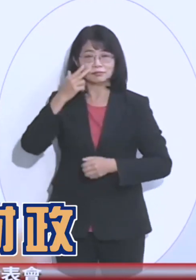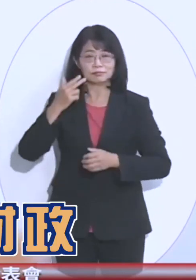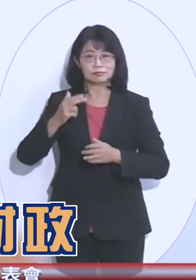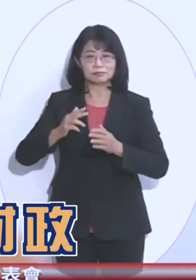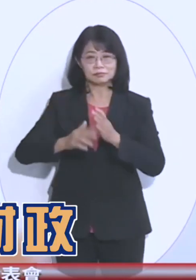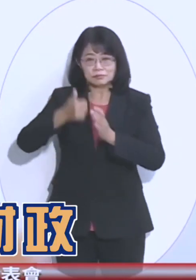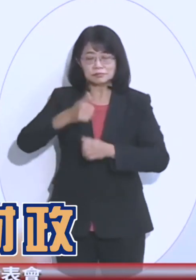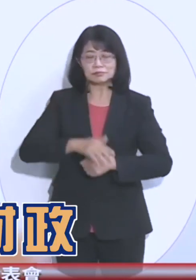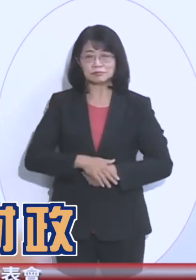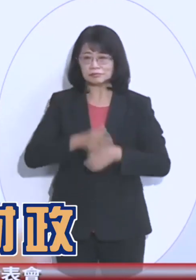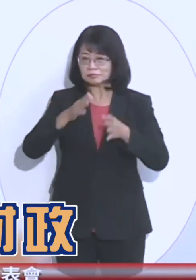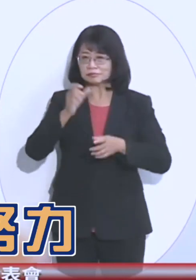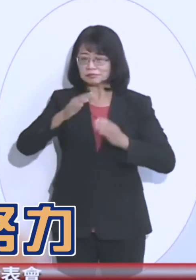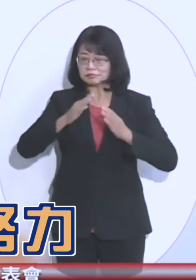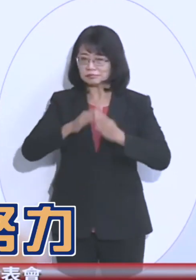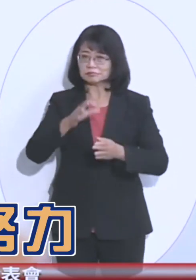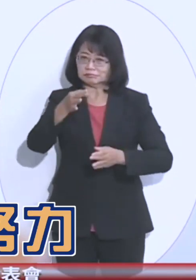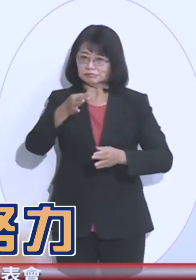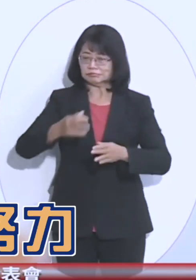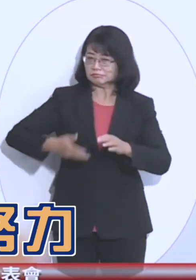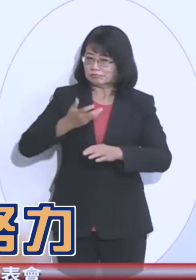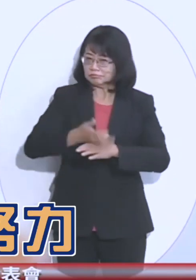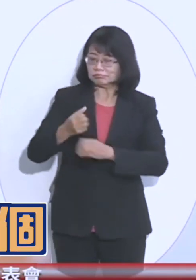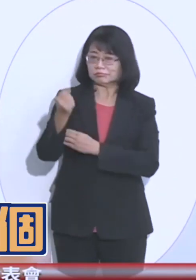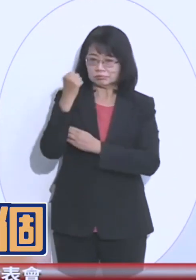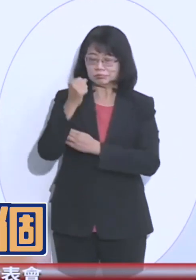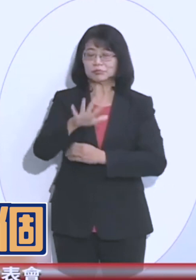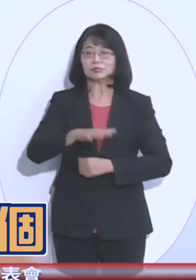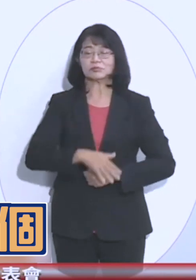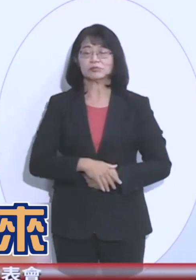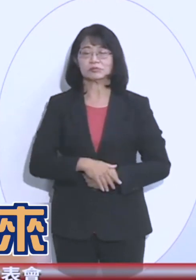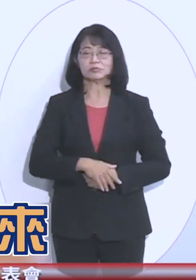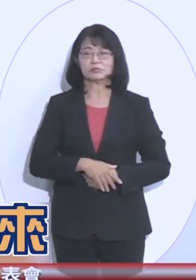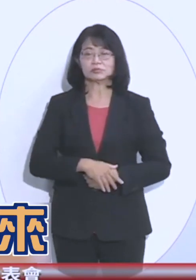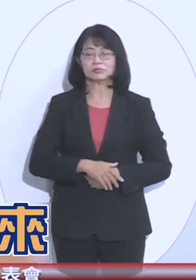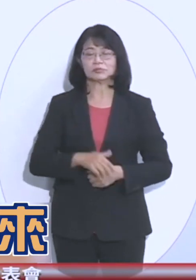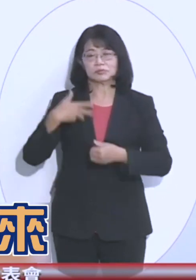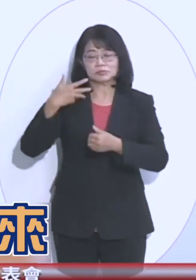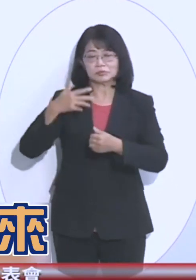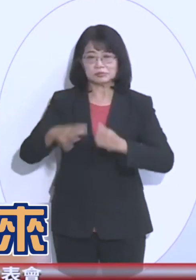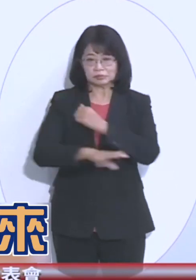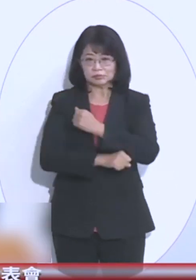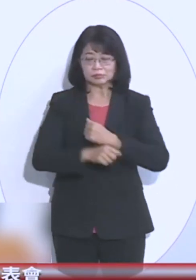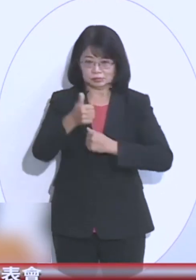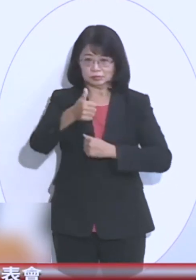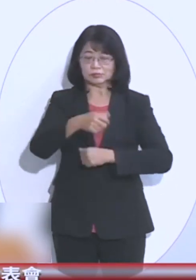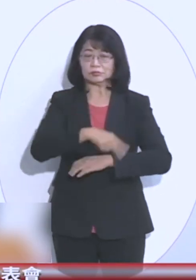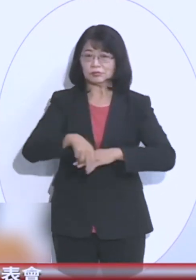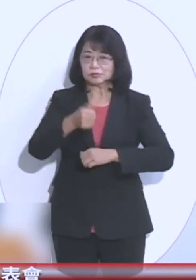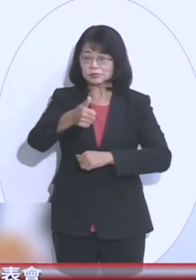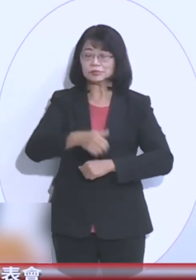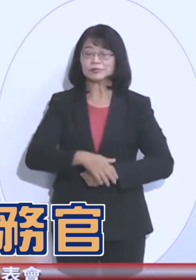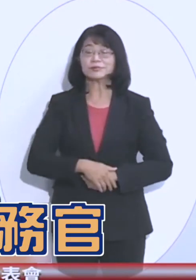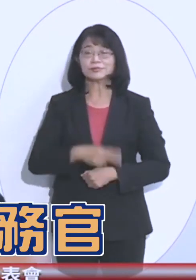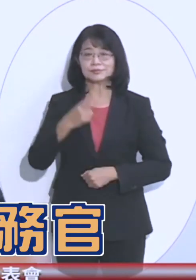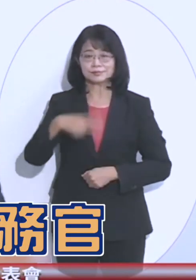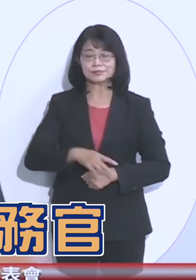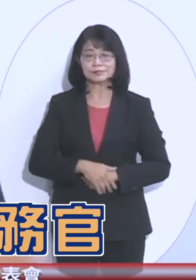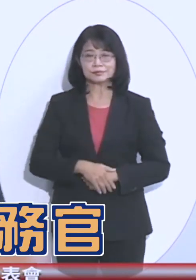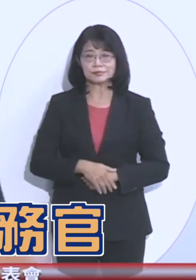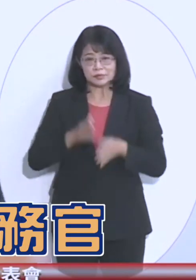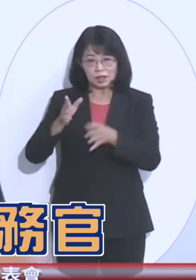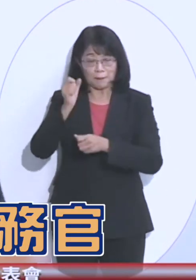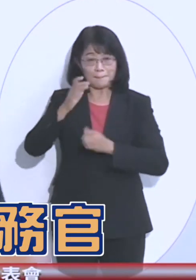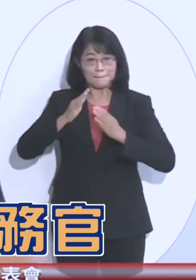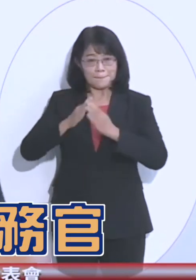长为了台南市的财政有付出真侪努力，所以交下一个袂歹的基础落来。尤其伊对着